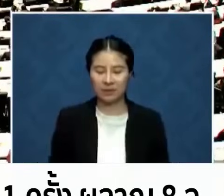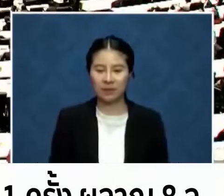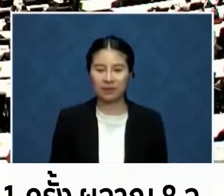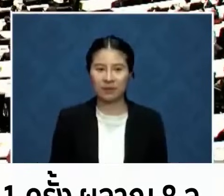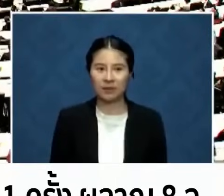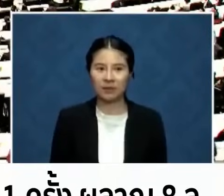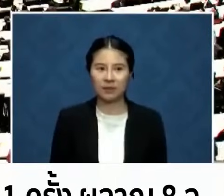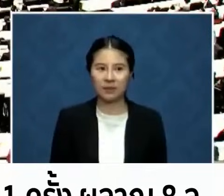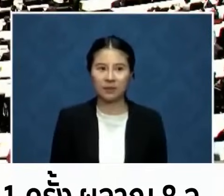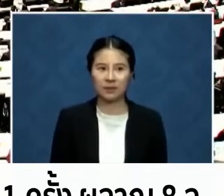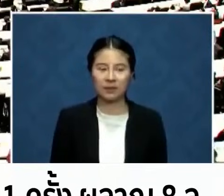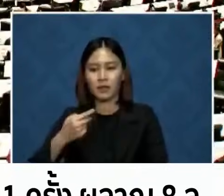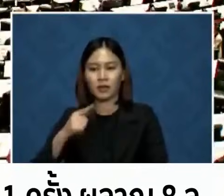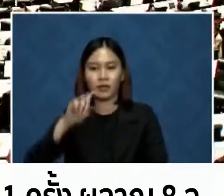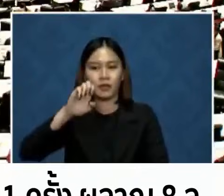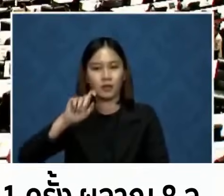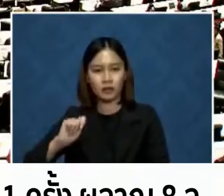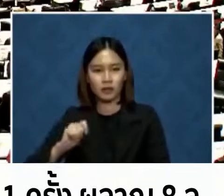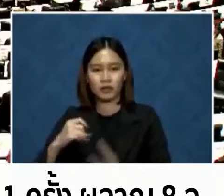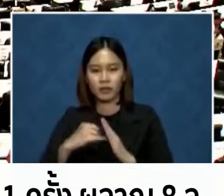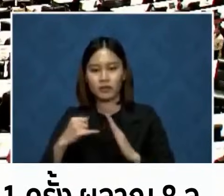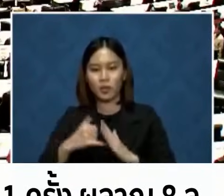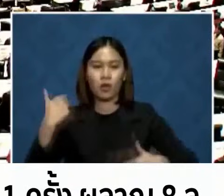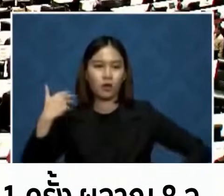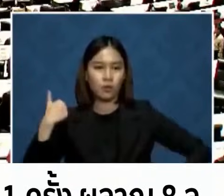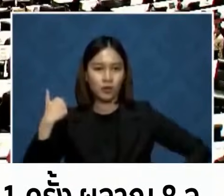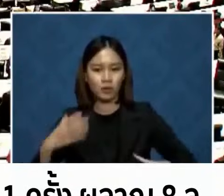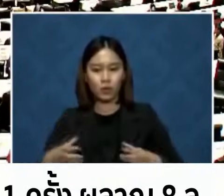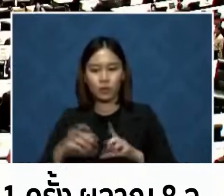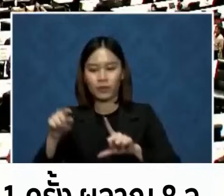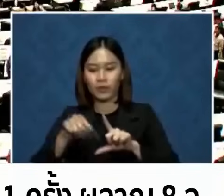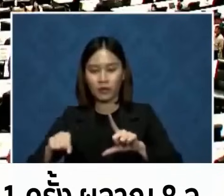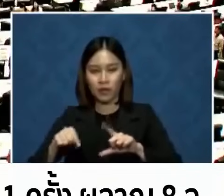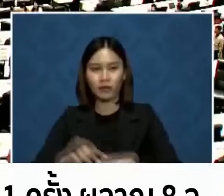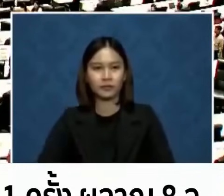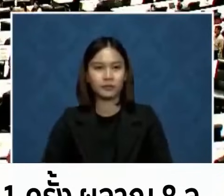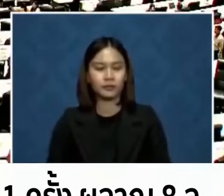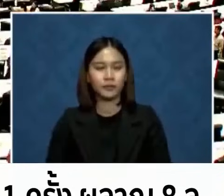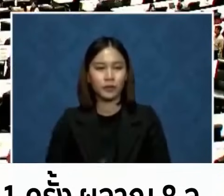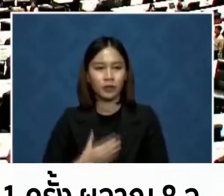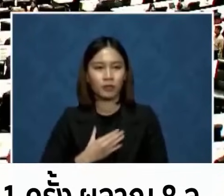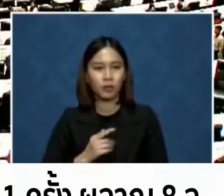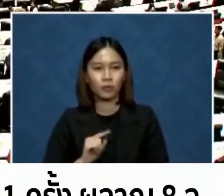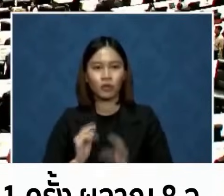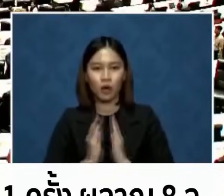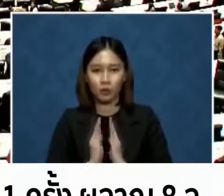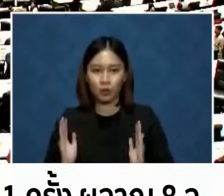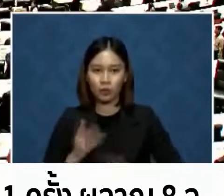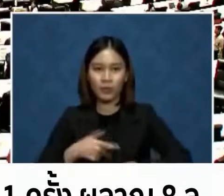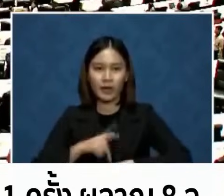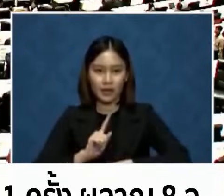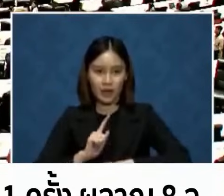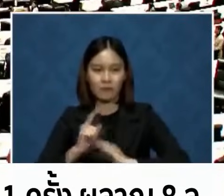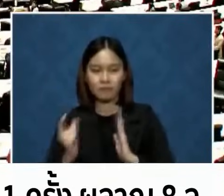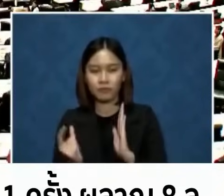แต่พอเป็นก้าวไกลทำเนี่ยคนกลุ่มนี้นี้กลับยกย่องการขอนับองค์ประชุมถ้ำเพื่อการอยู่ในห้องประชุมสภาแต่ไม่แสดง